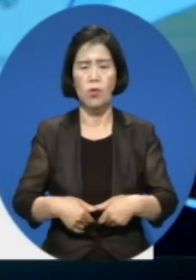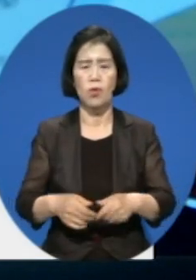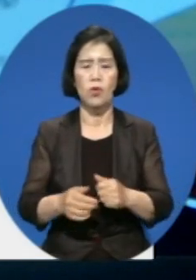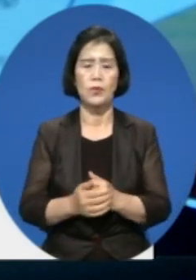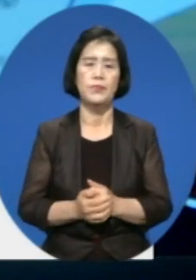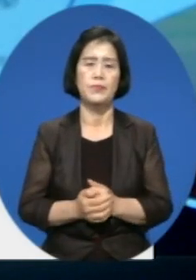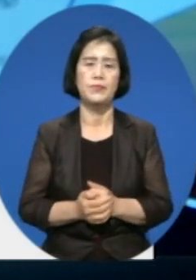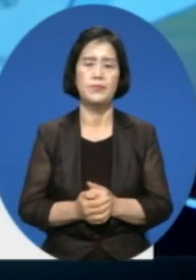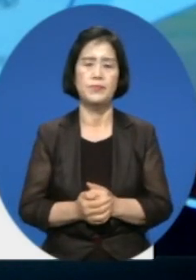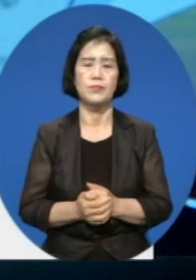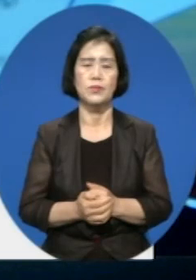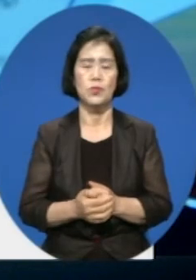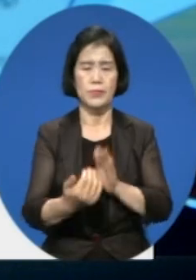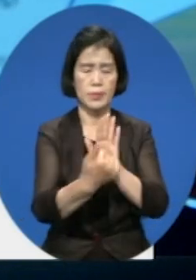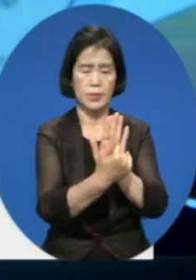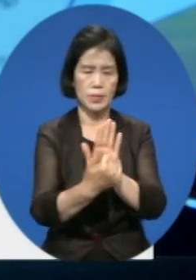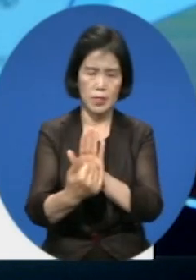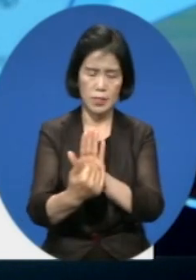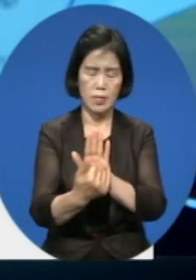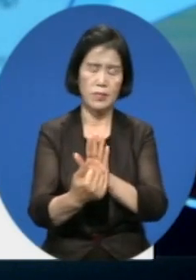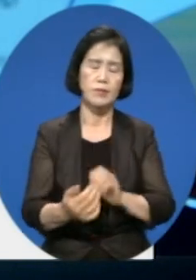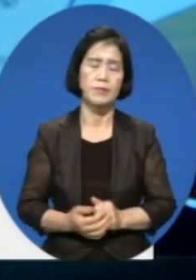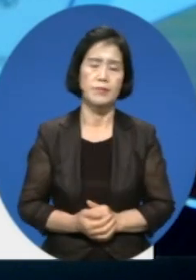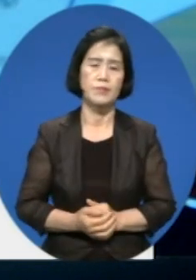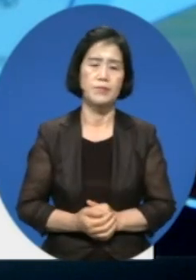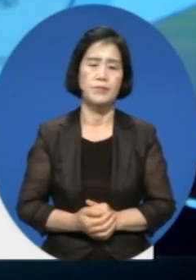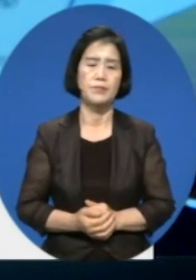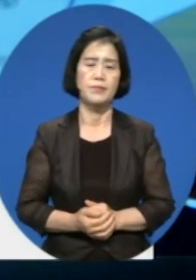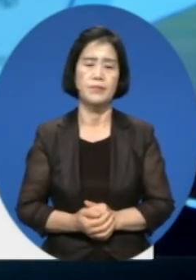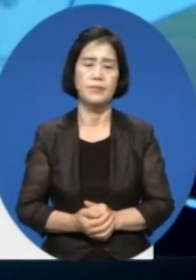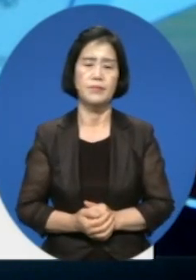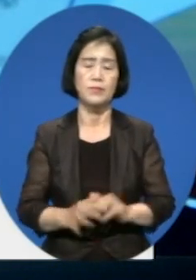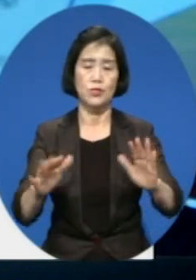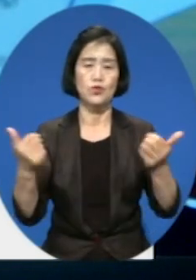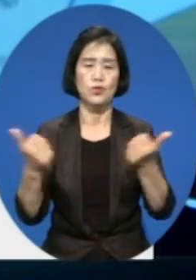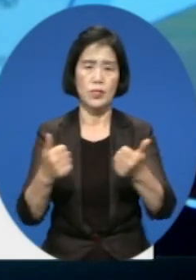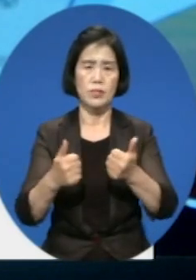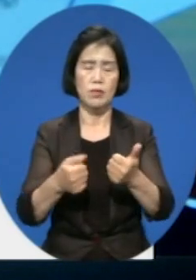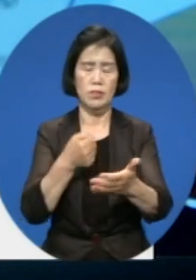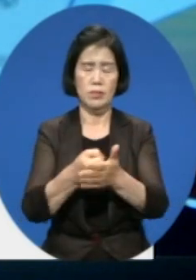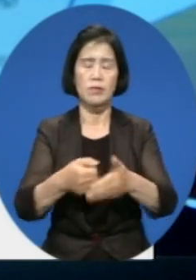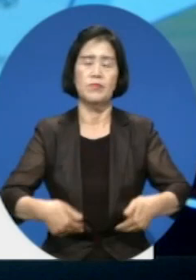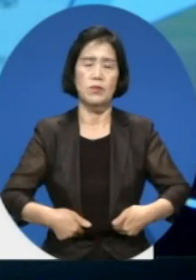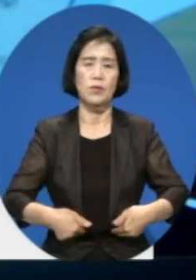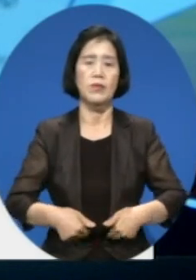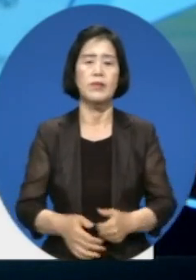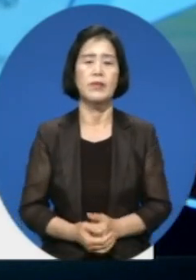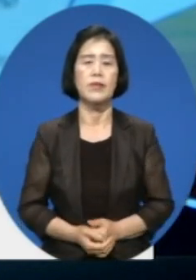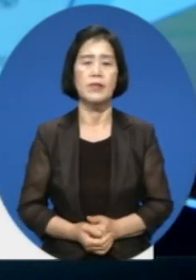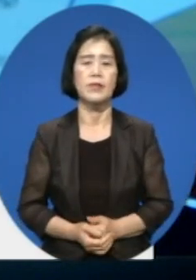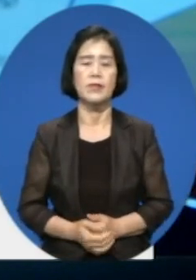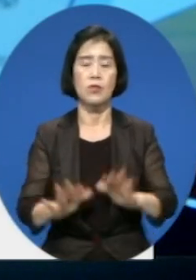부분들을 미연에 차단하는 부분들로 뭐 지금 국회에서 이제 의결이 돼야 되겠습니다만은